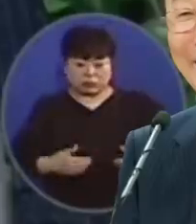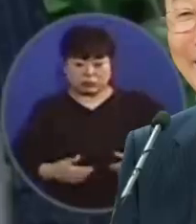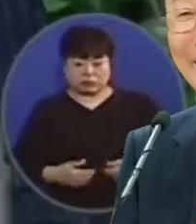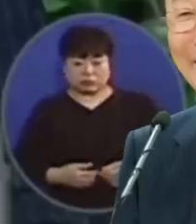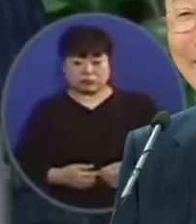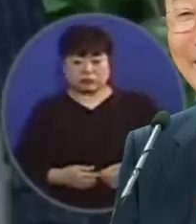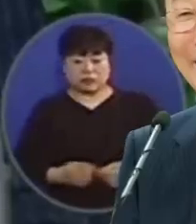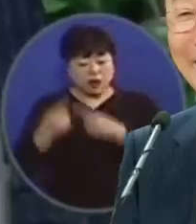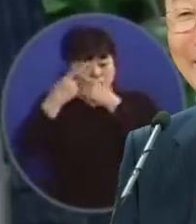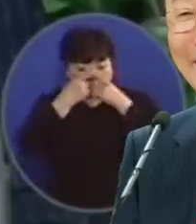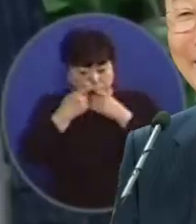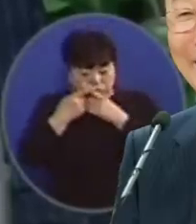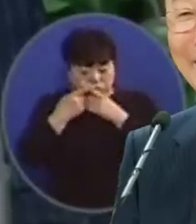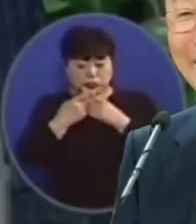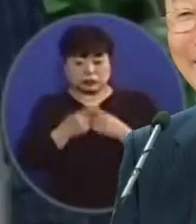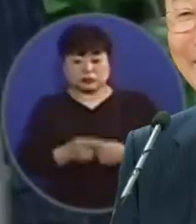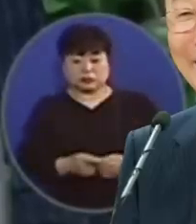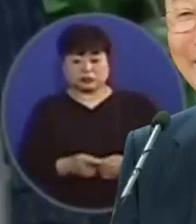허물과